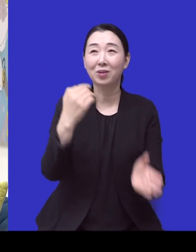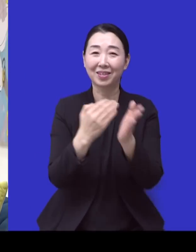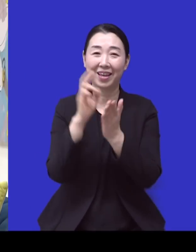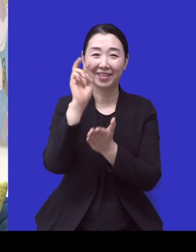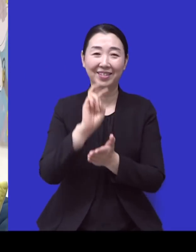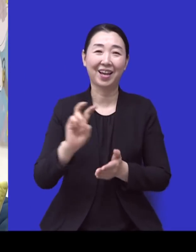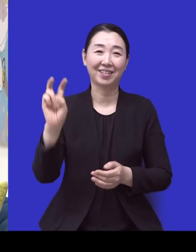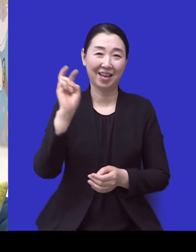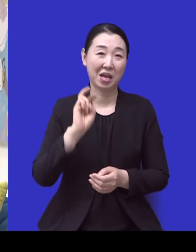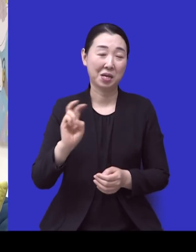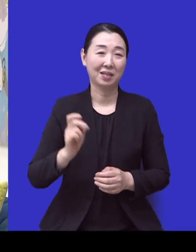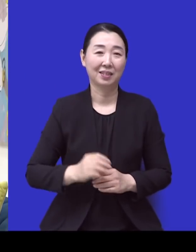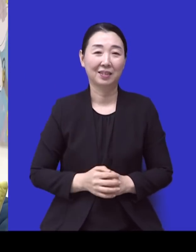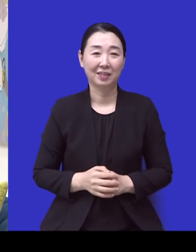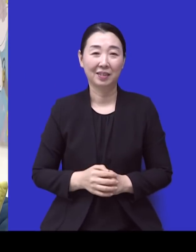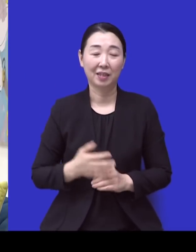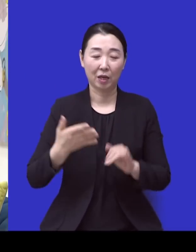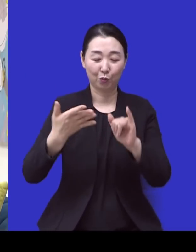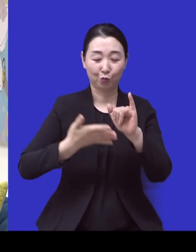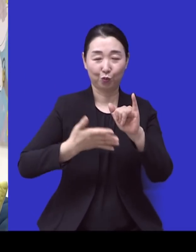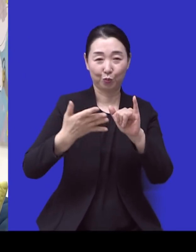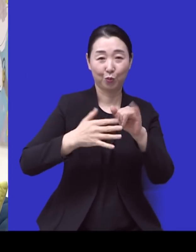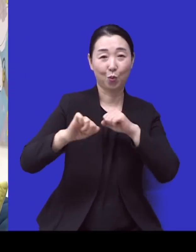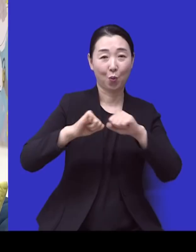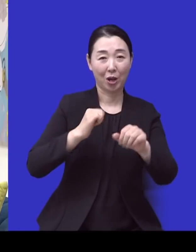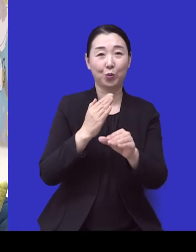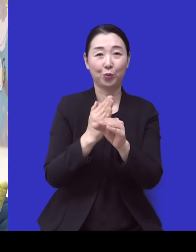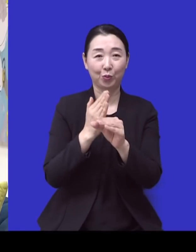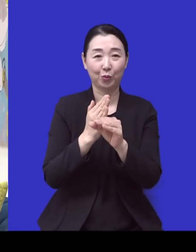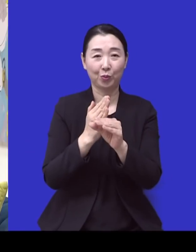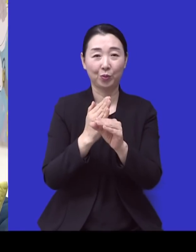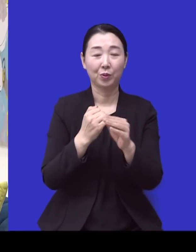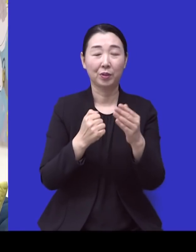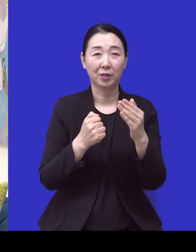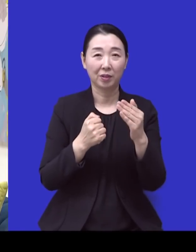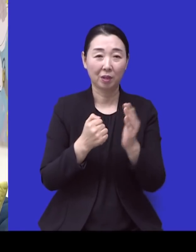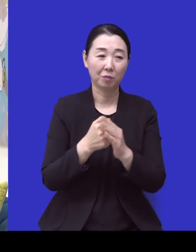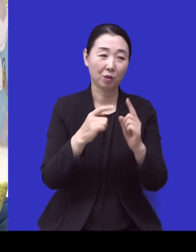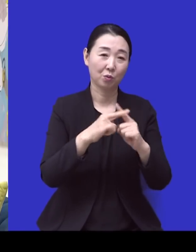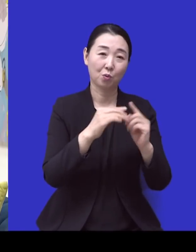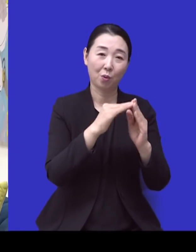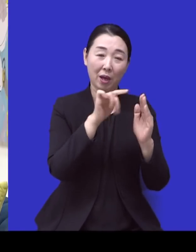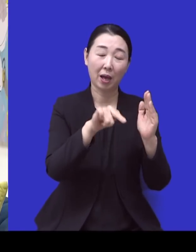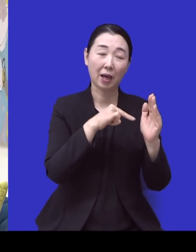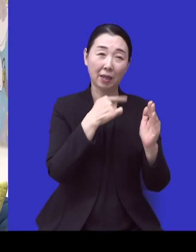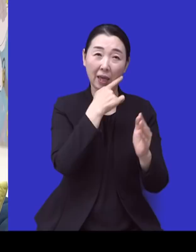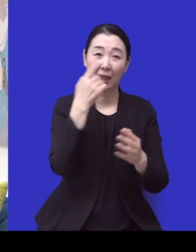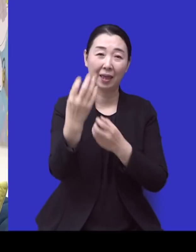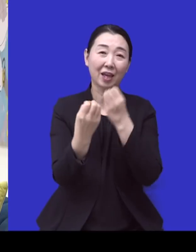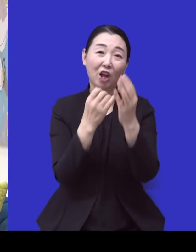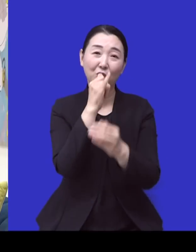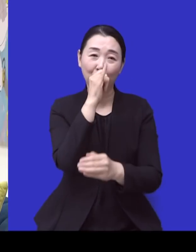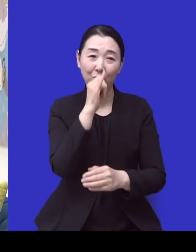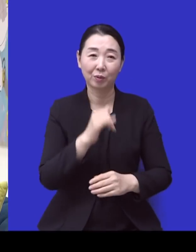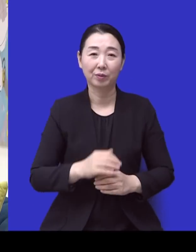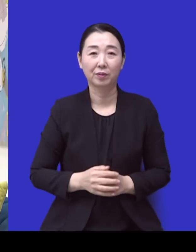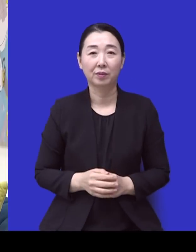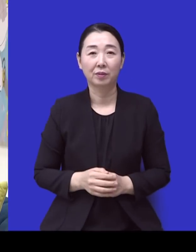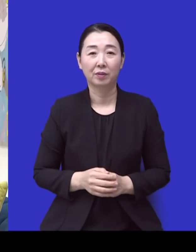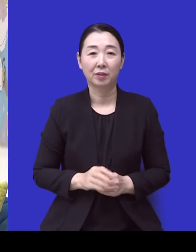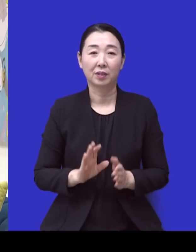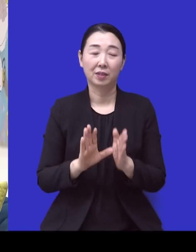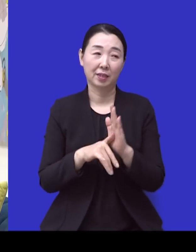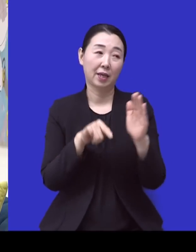찬양인데요. 오셨네. 제가 이제 유튜버로 이렇게 활동을 하게 되면서 여러 교회에 이제 간증을 하게 될 경우가 있어요. 네네. 네.